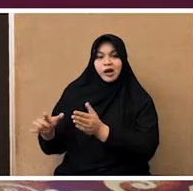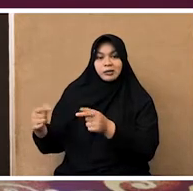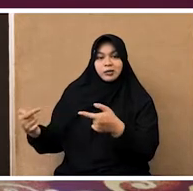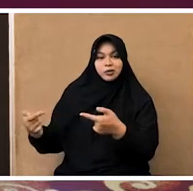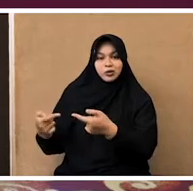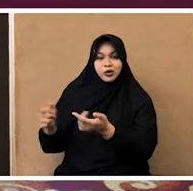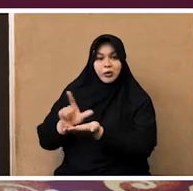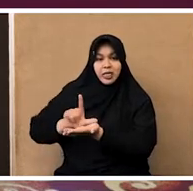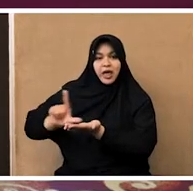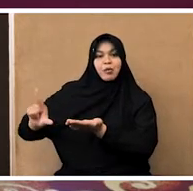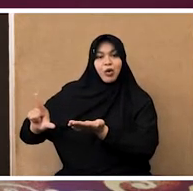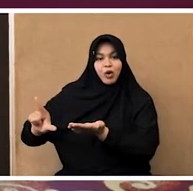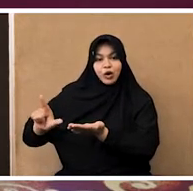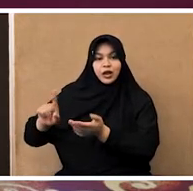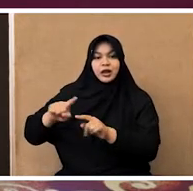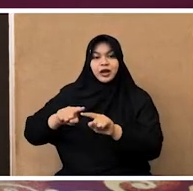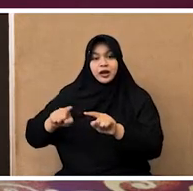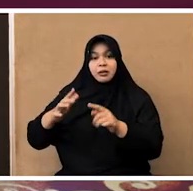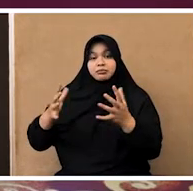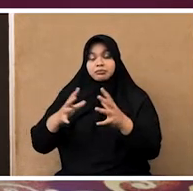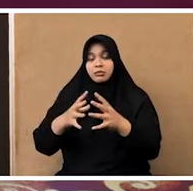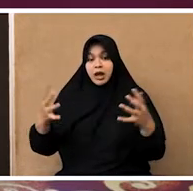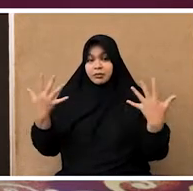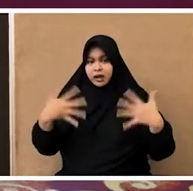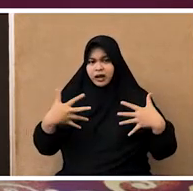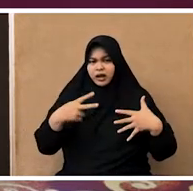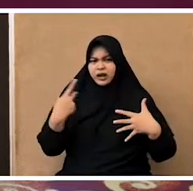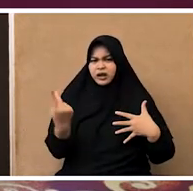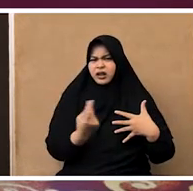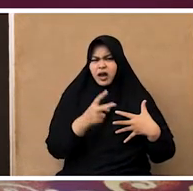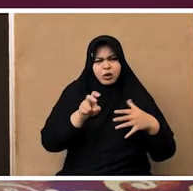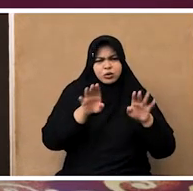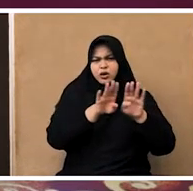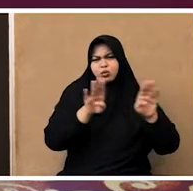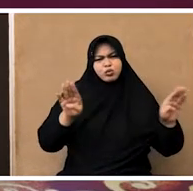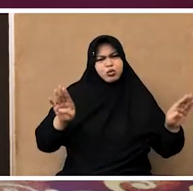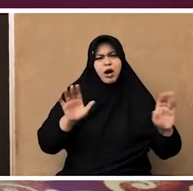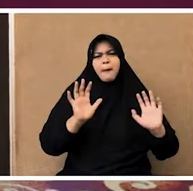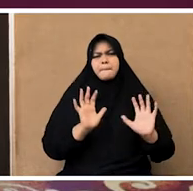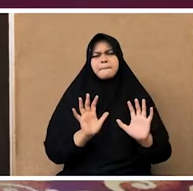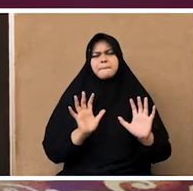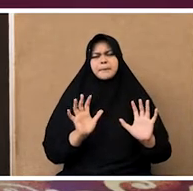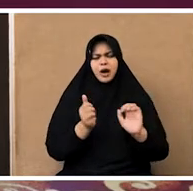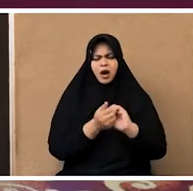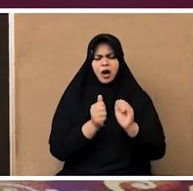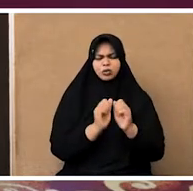praktek misalkan kita harus terbuka banyak sekali kasus-kasus